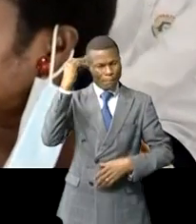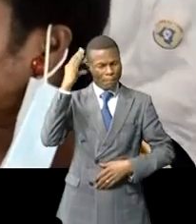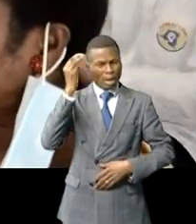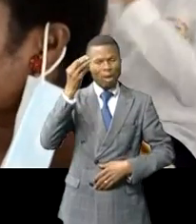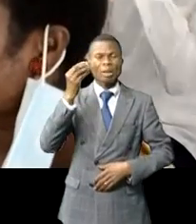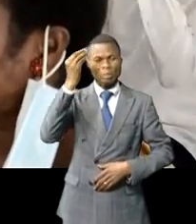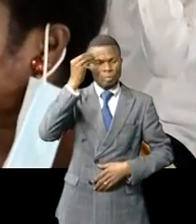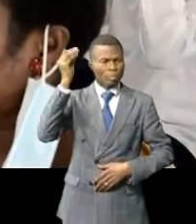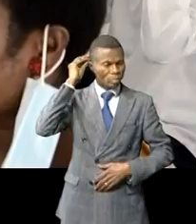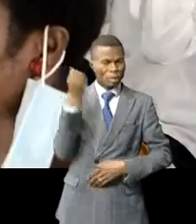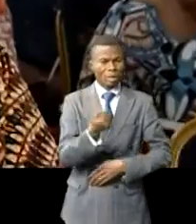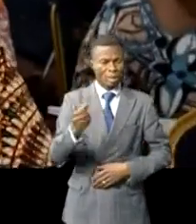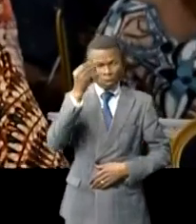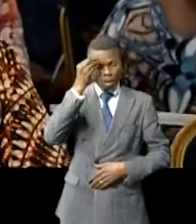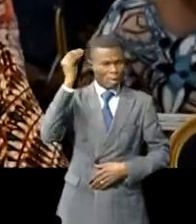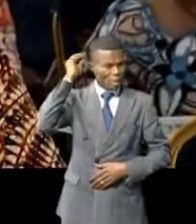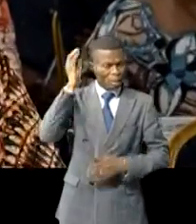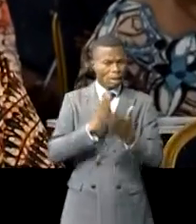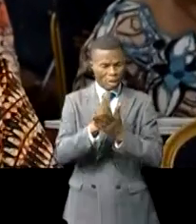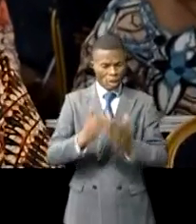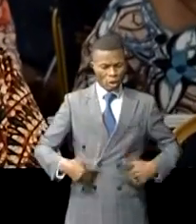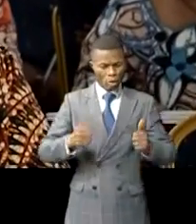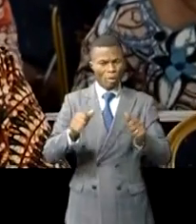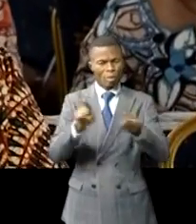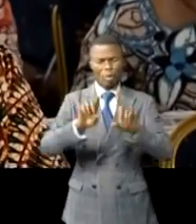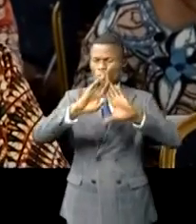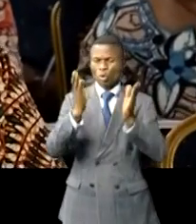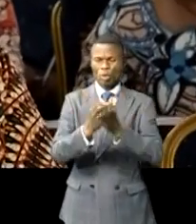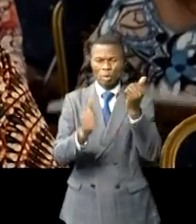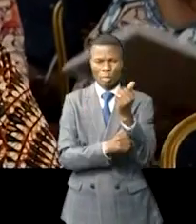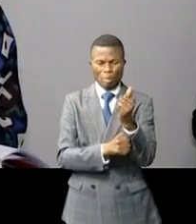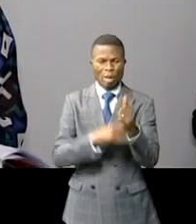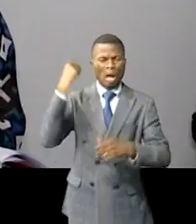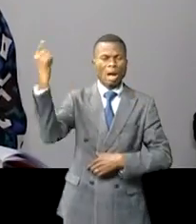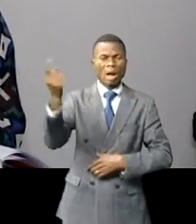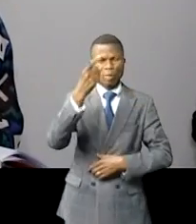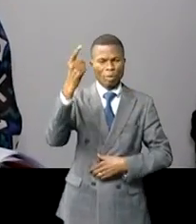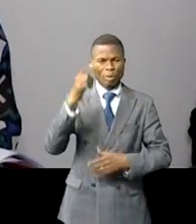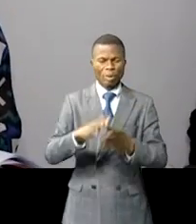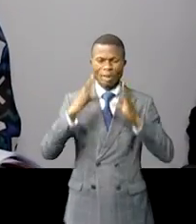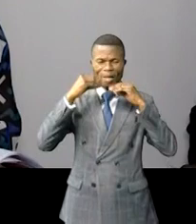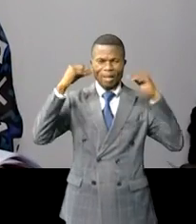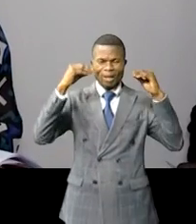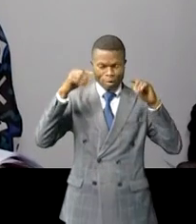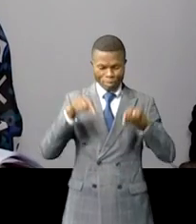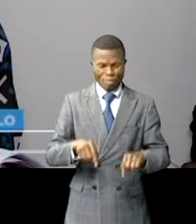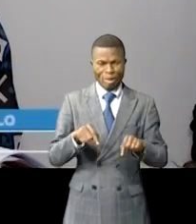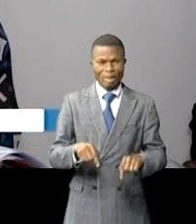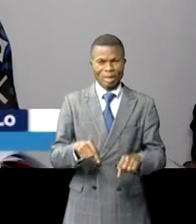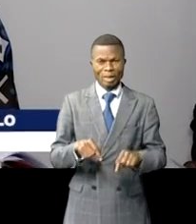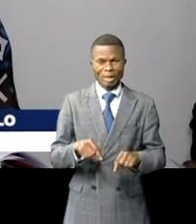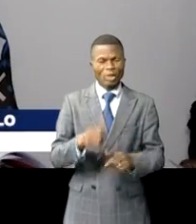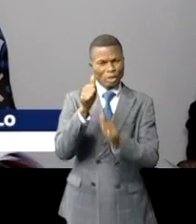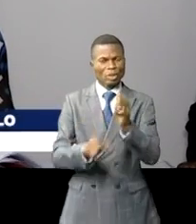ces enfants autistes ont aussi le droit de vivre comme tout le monde sur notre planète. Les sourires que nous sommes en mesure d'apporter